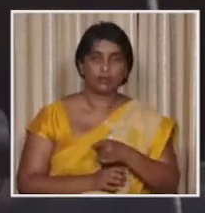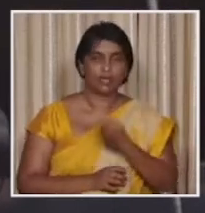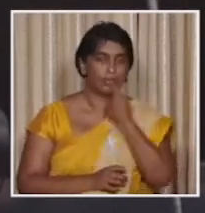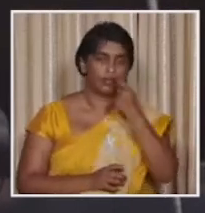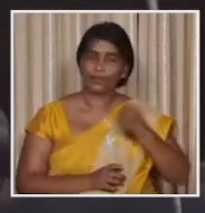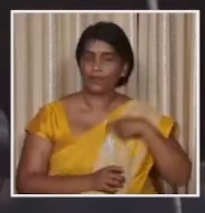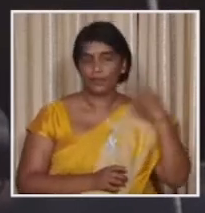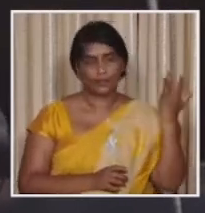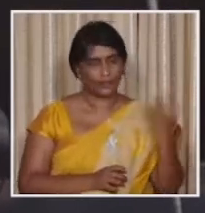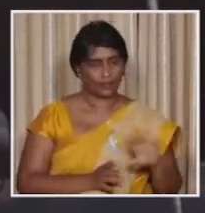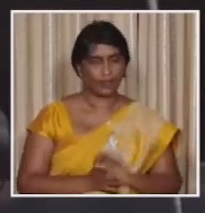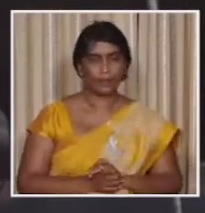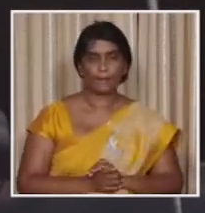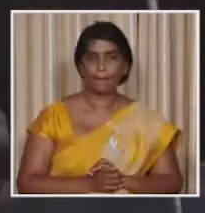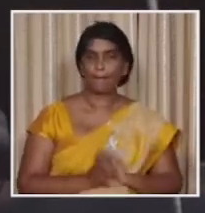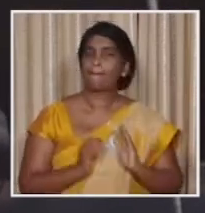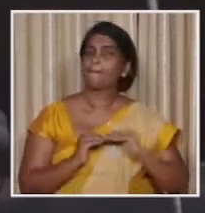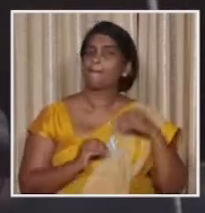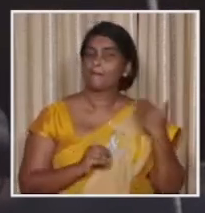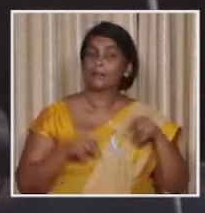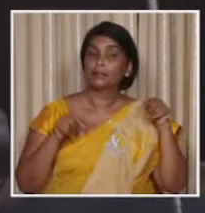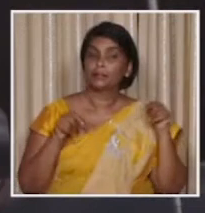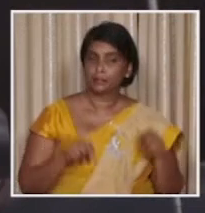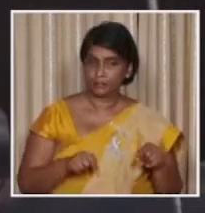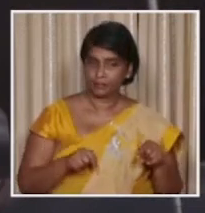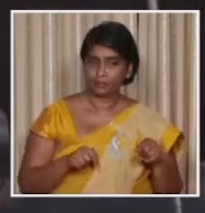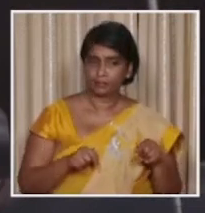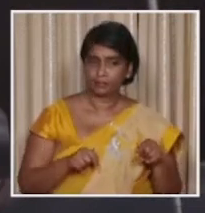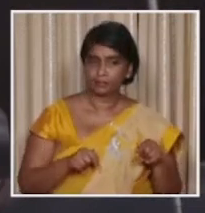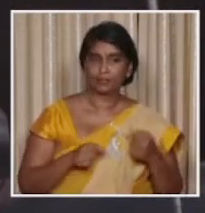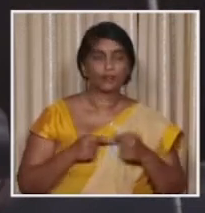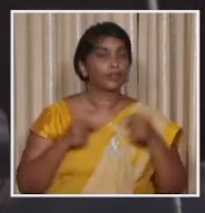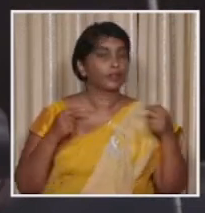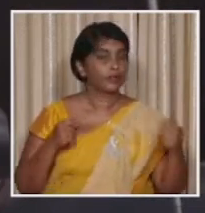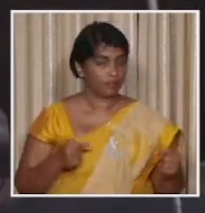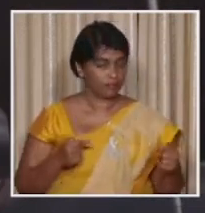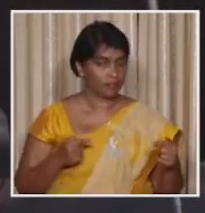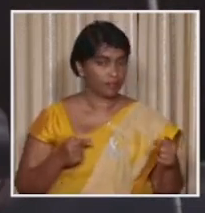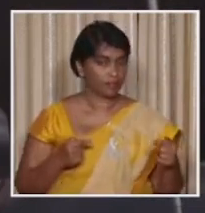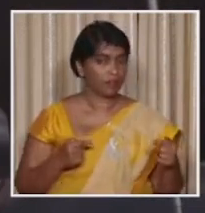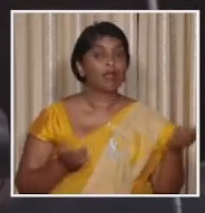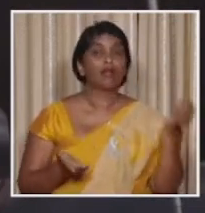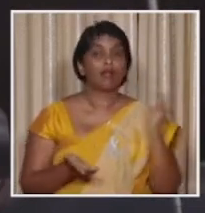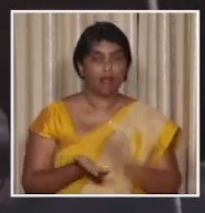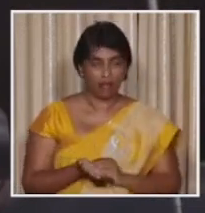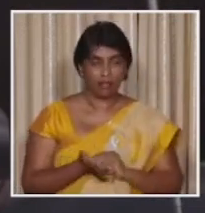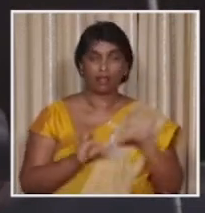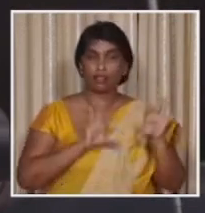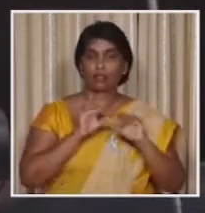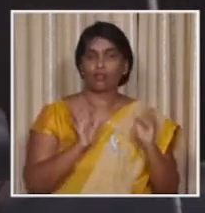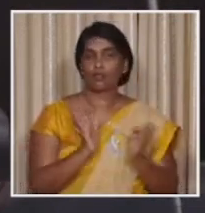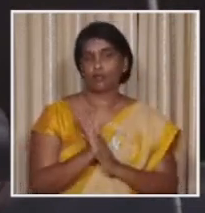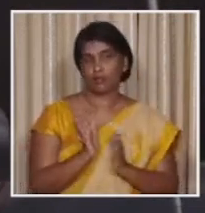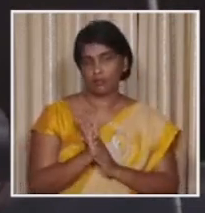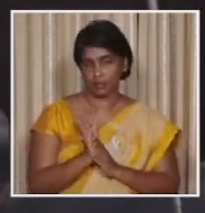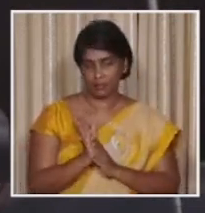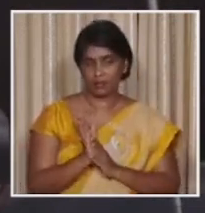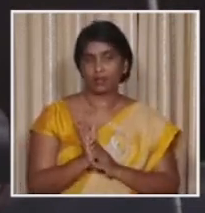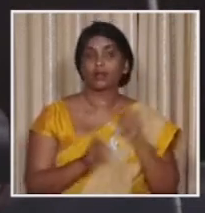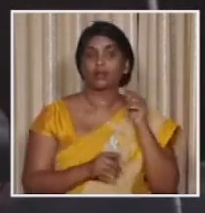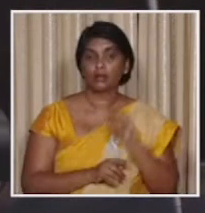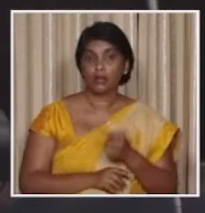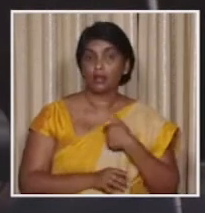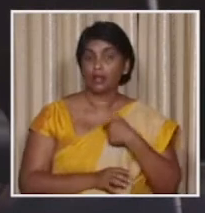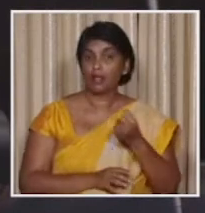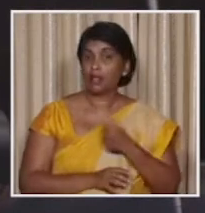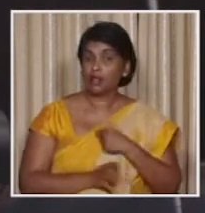දැනුවත් කරා. ඊට පස්සේ අද විපක්ෂයේ ආයත් සිලෙක්ෂන් කමිටේ එකක් තිබ්බා. ඊට පස්සේ